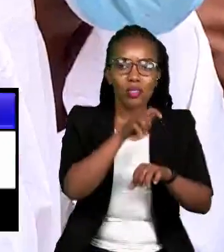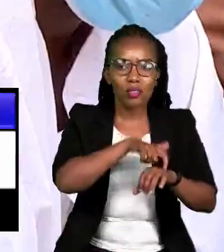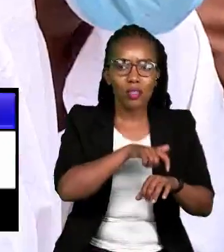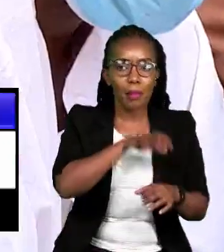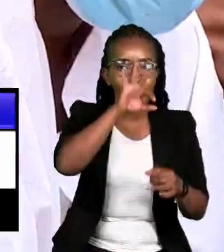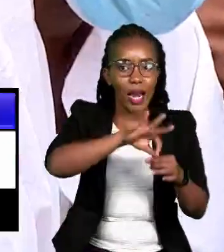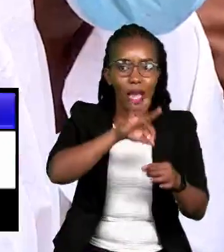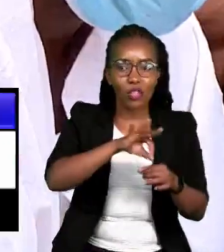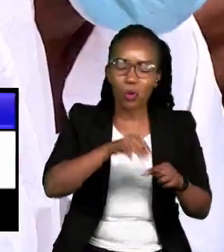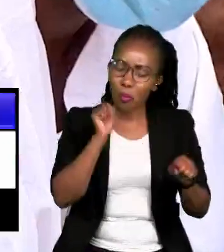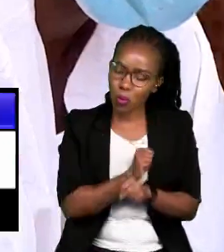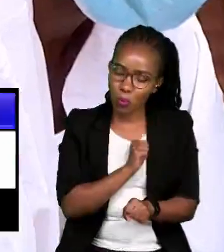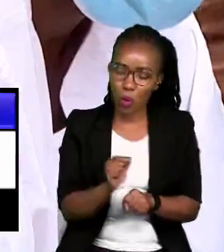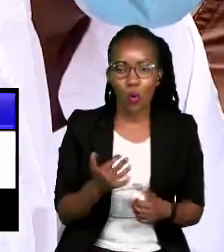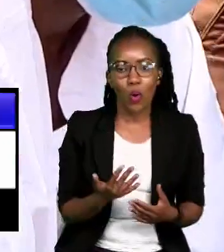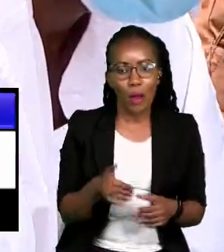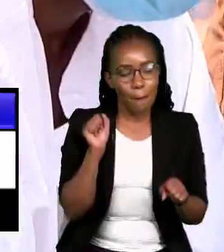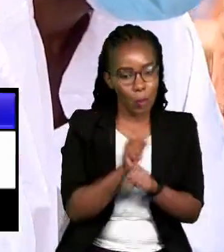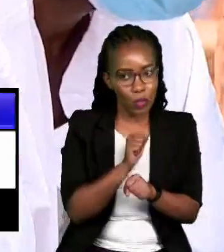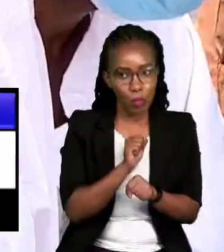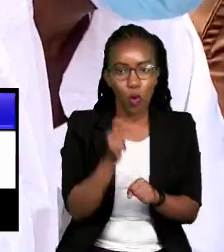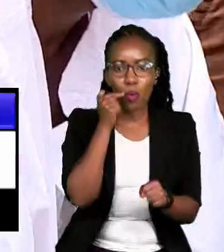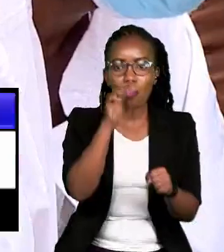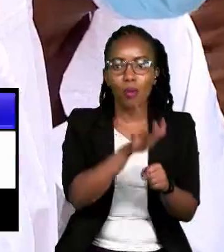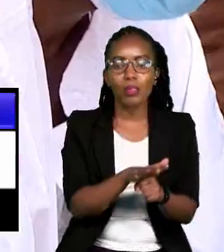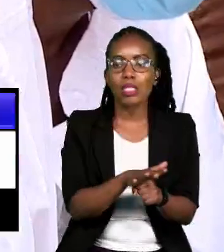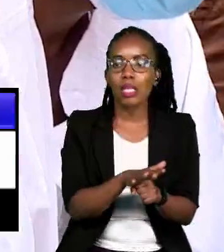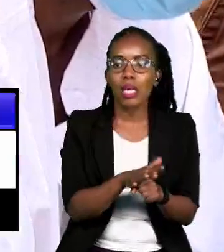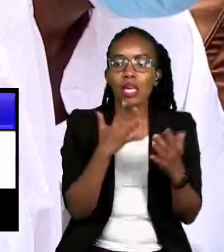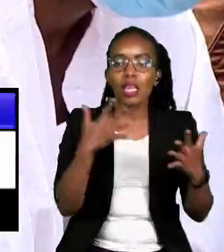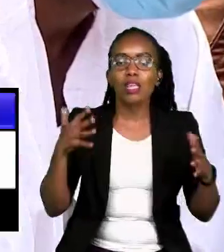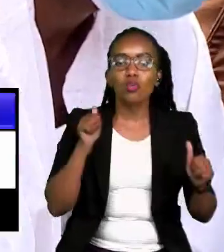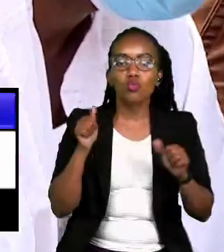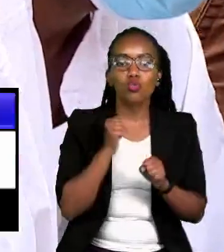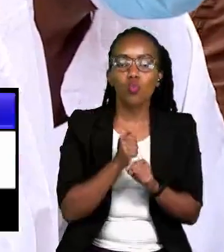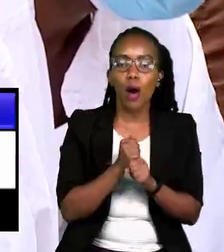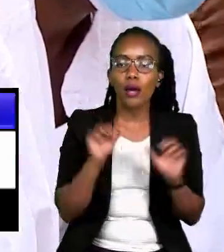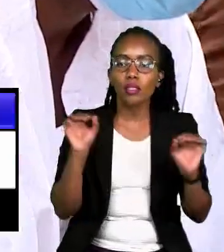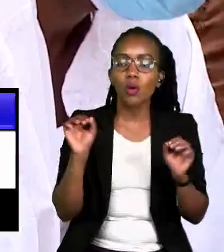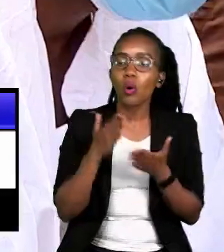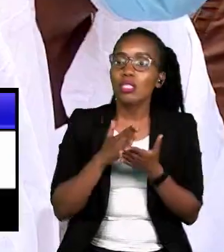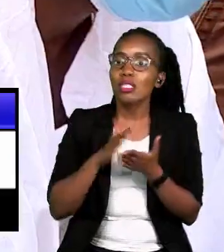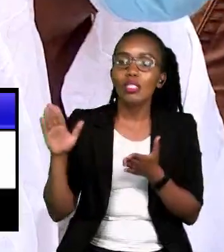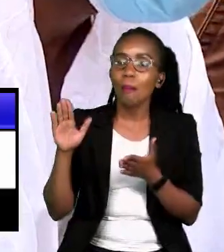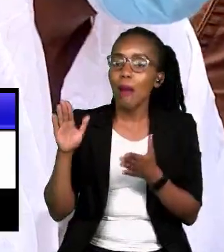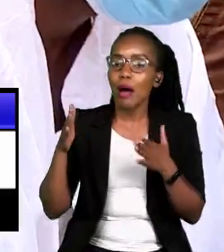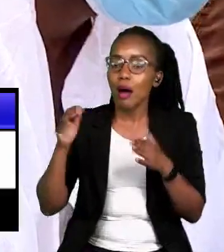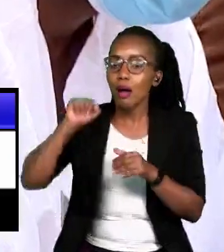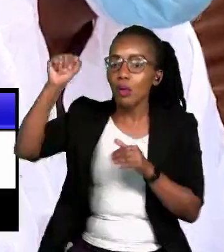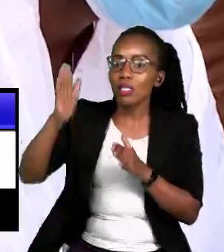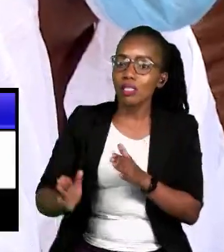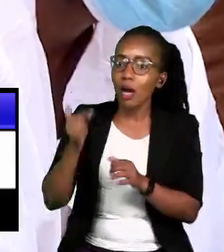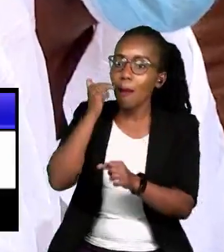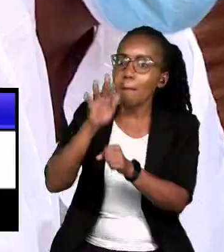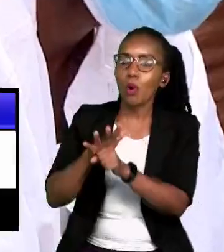uchaguzi. Haiwezekani. Haiwezekani unatuahidi mambo ambayo ulishindwa kuyafanya, kwa sababu wengine hao wanaoenda kutuahidi mambo